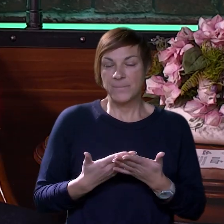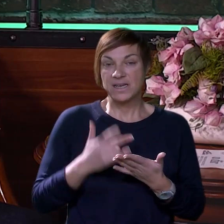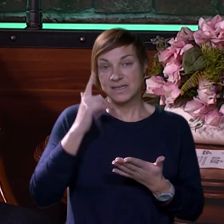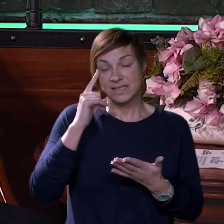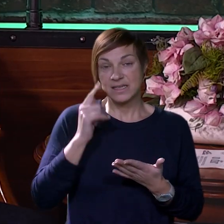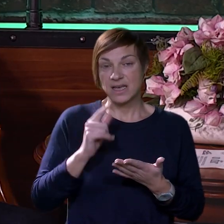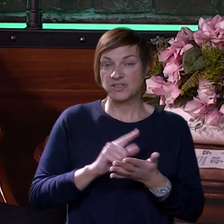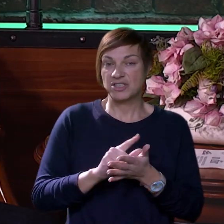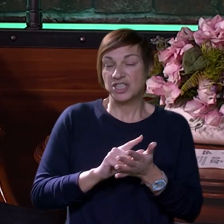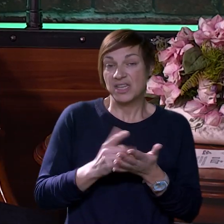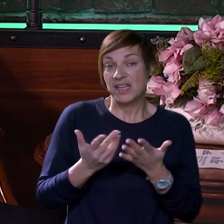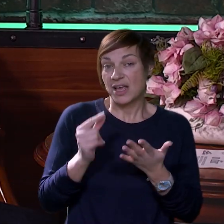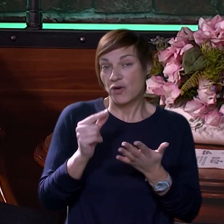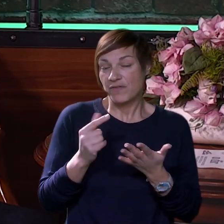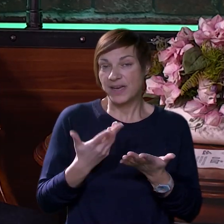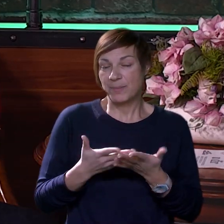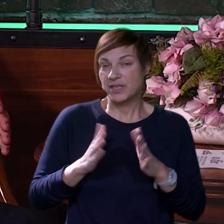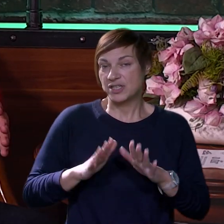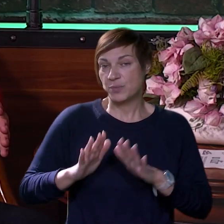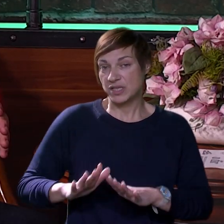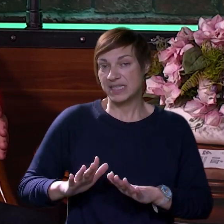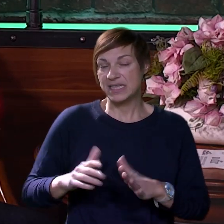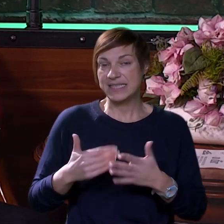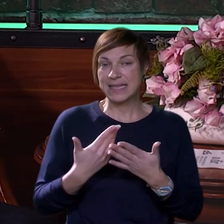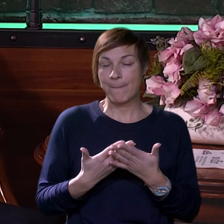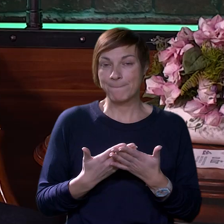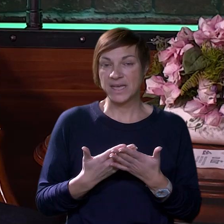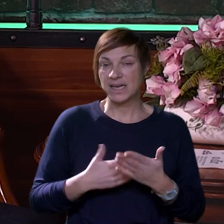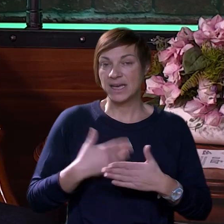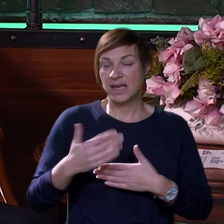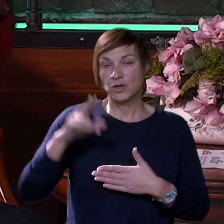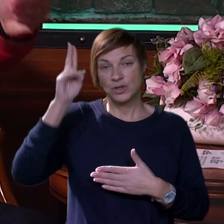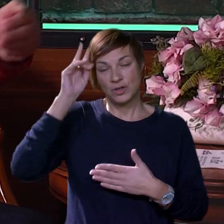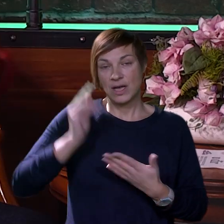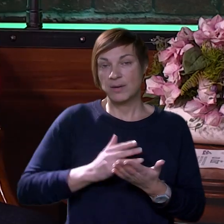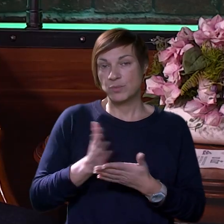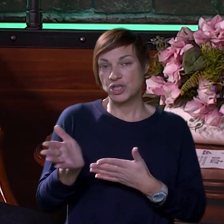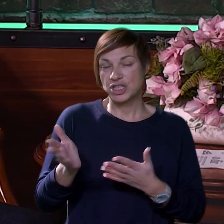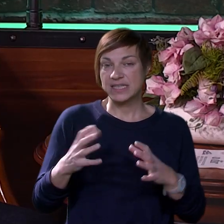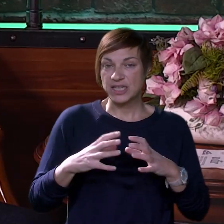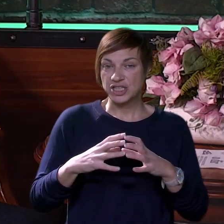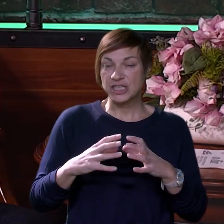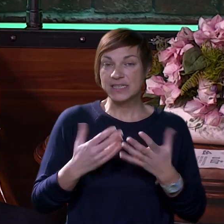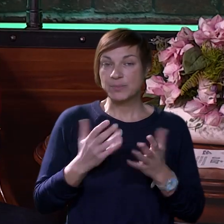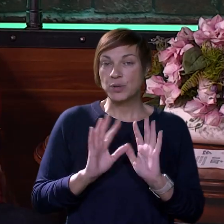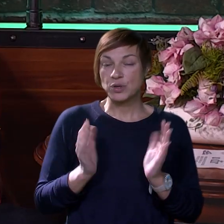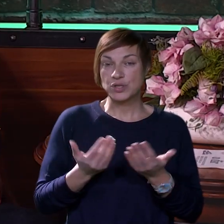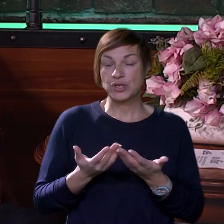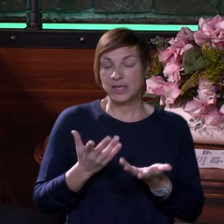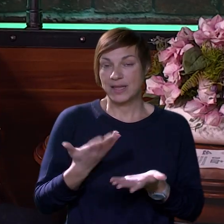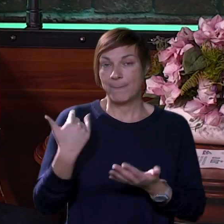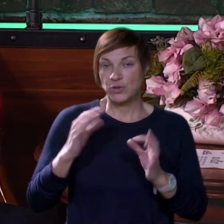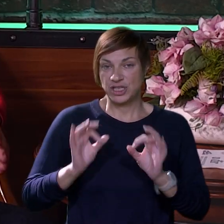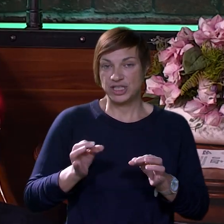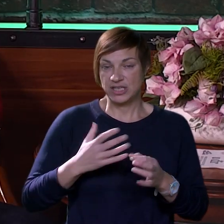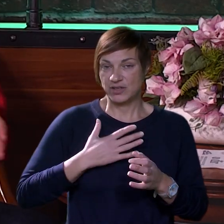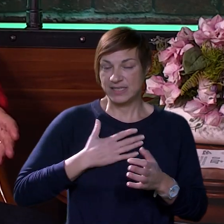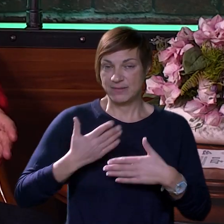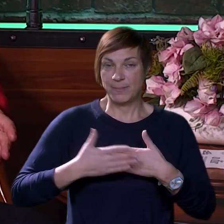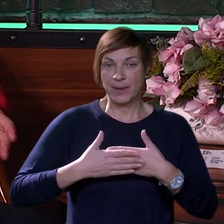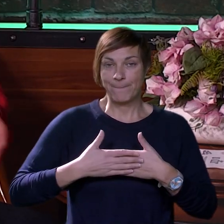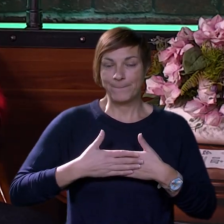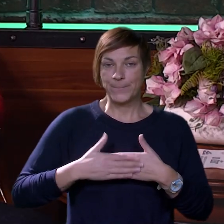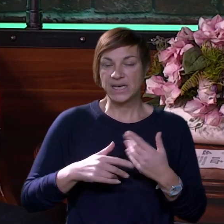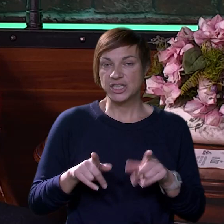znaš da će to trajati određeno vrijeme, da će se poslije smiriti, da ti nakon toga ti možeš izići iz prostora i da budeš siguran. jeli, i za sebe i za